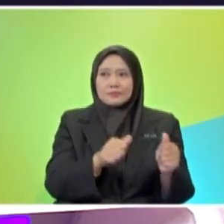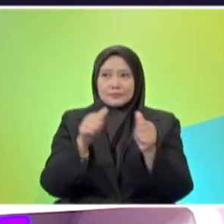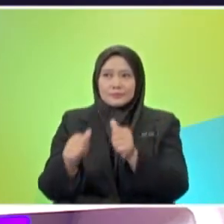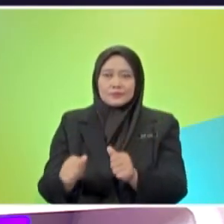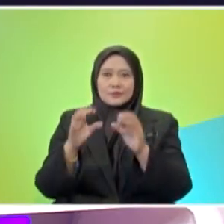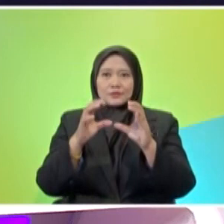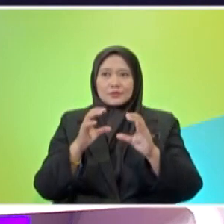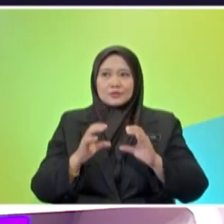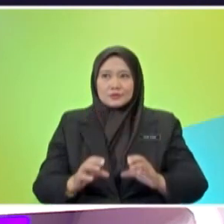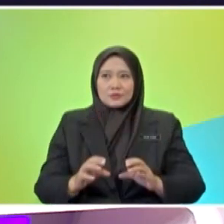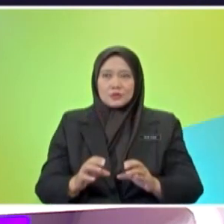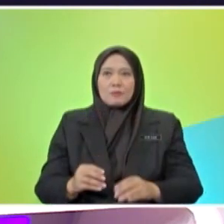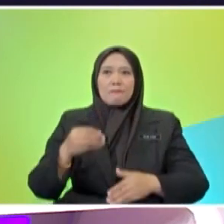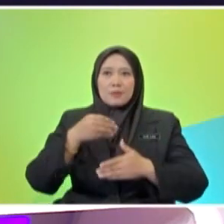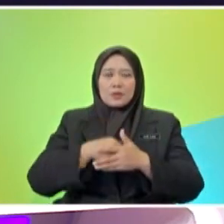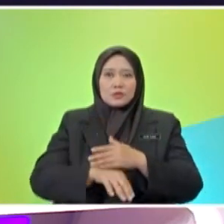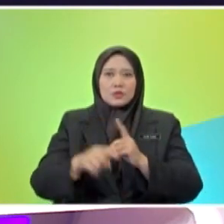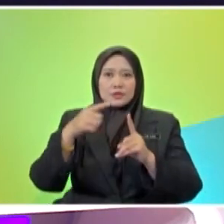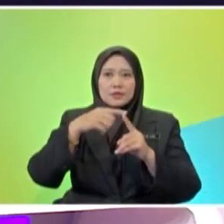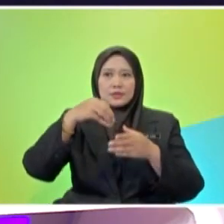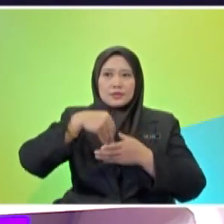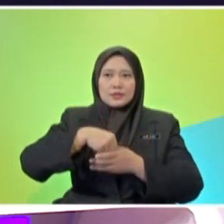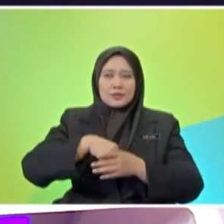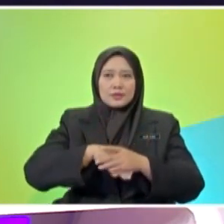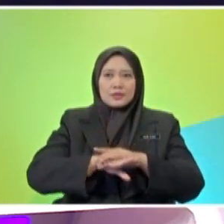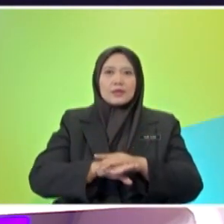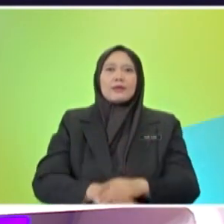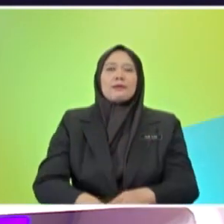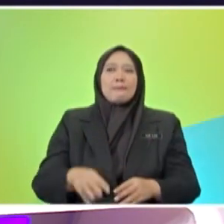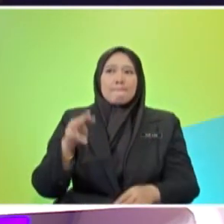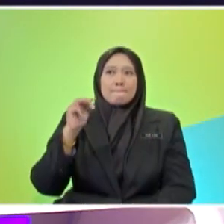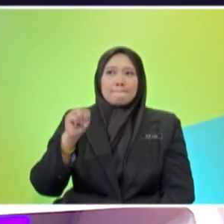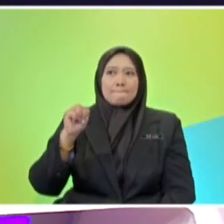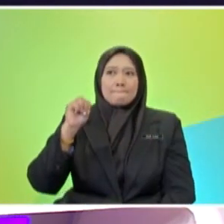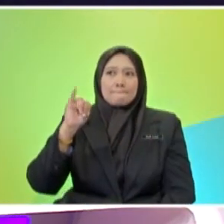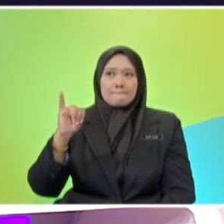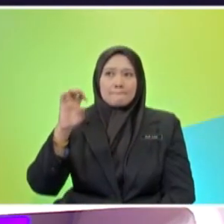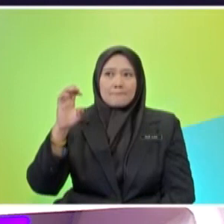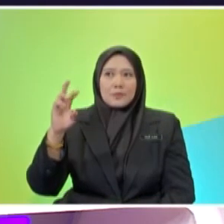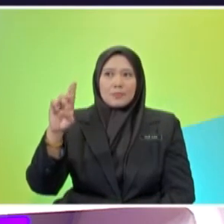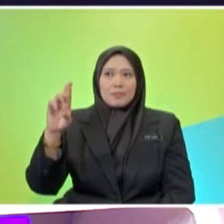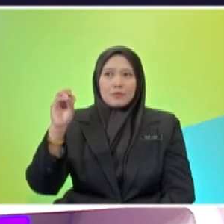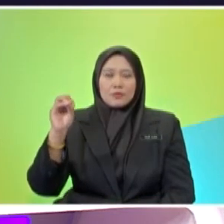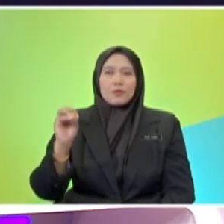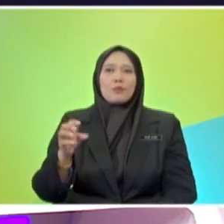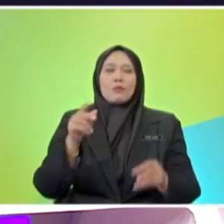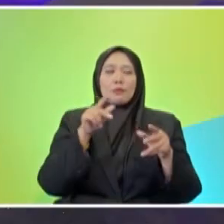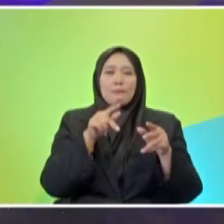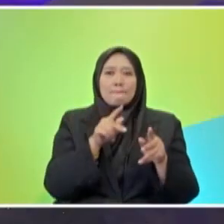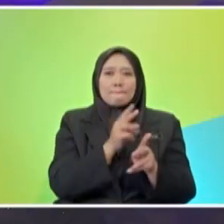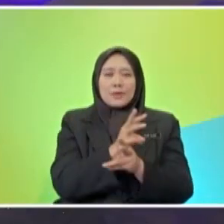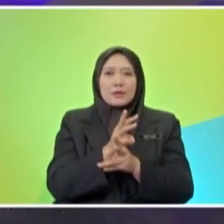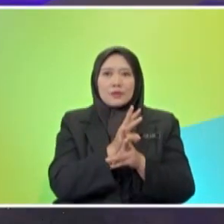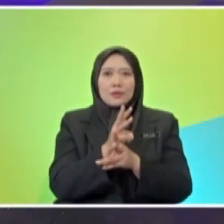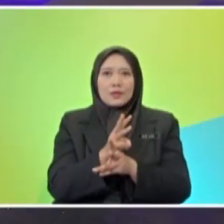dalam mikro pengawal. Mikro pengawal yang kita pakai kat sini adalah mikro pengawal jenis Arduino. Arduino. Okey. Yang Ifan